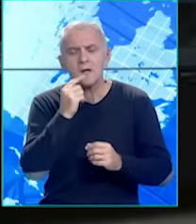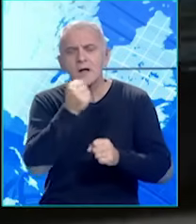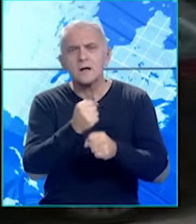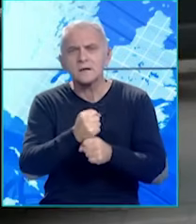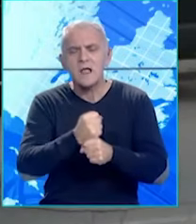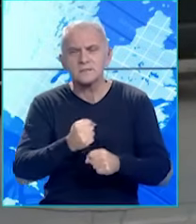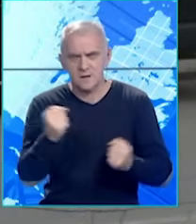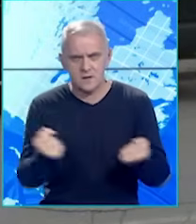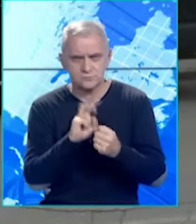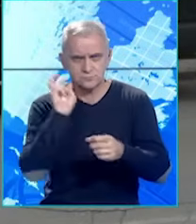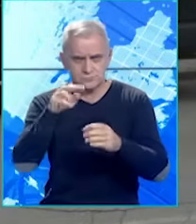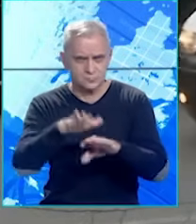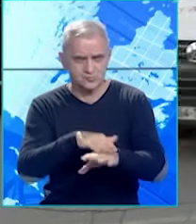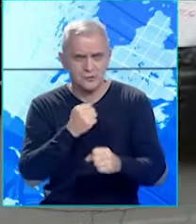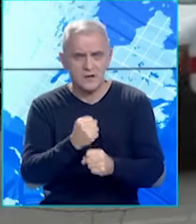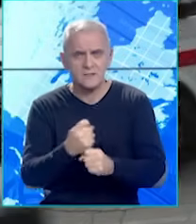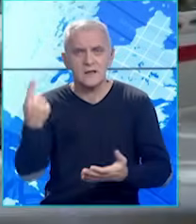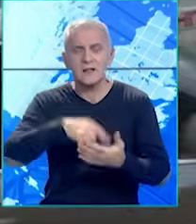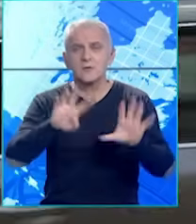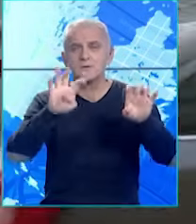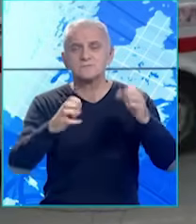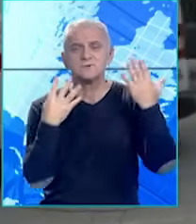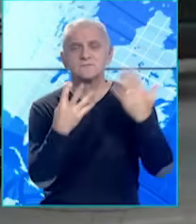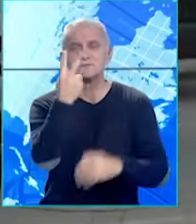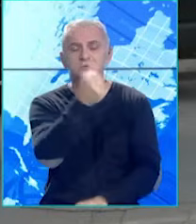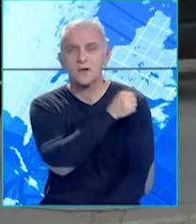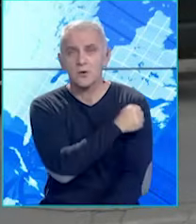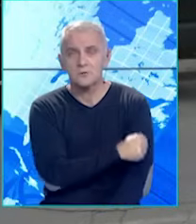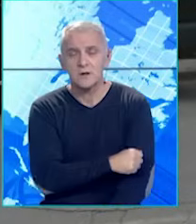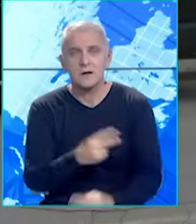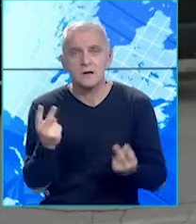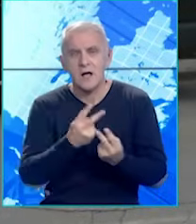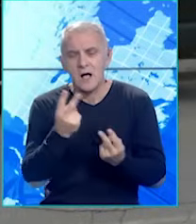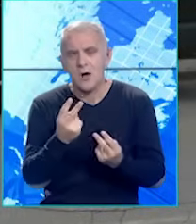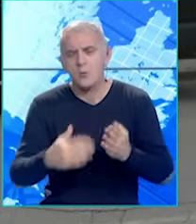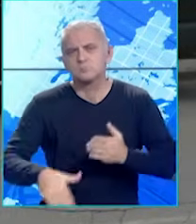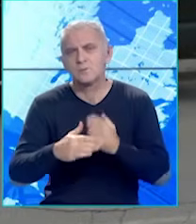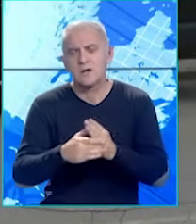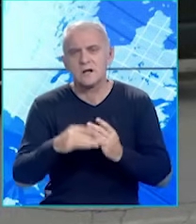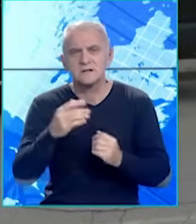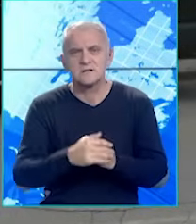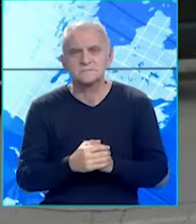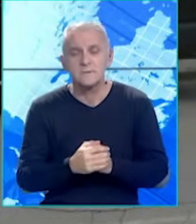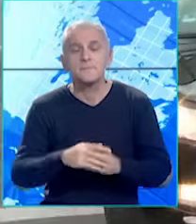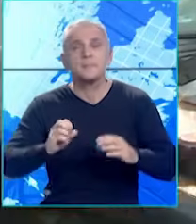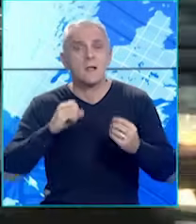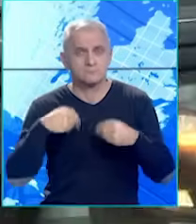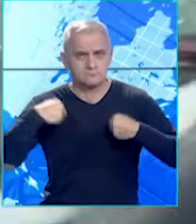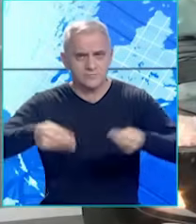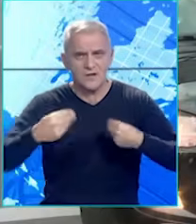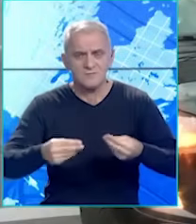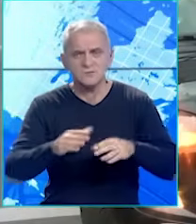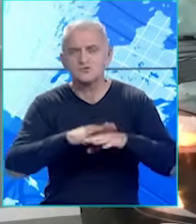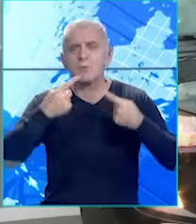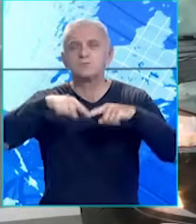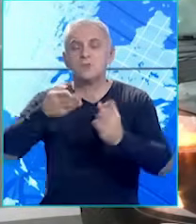radni angažman na CUS-u započeo je 1992. godine kao absolvent na ortopedskoj klinici. Predavač je na katedri za